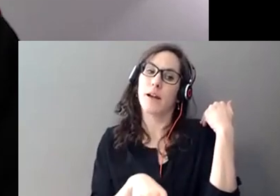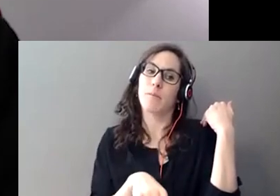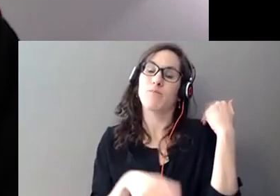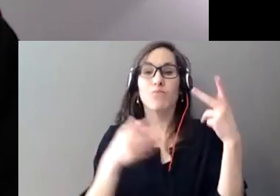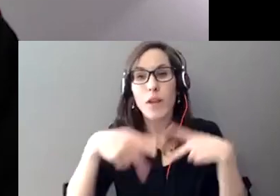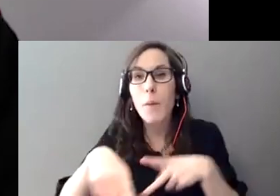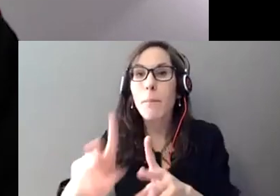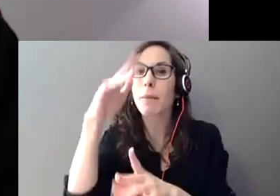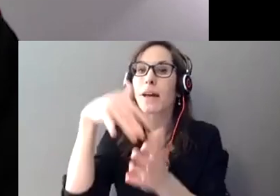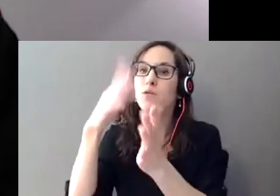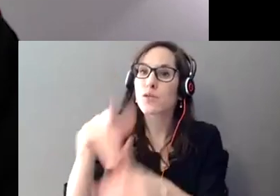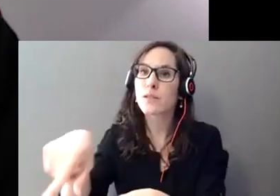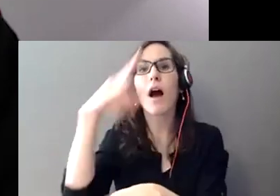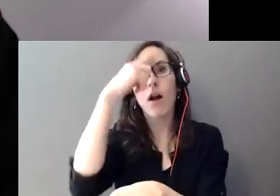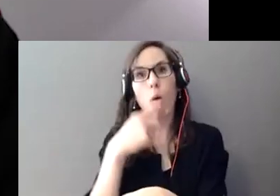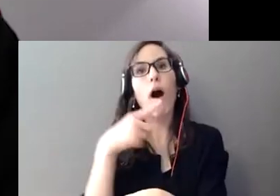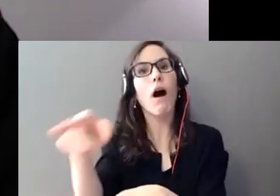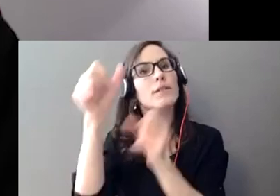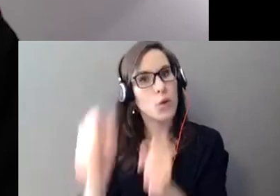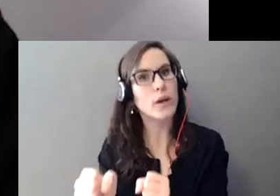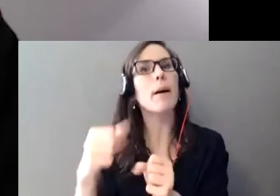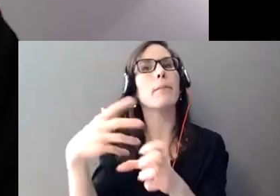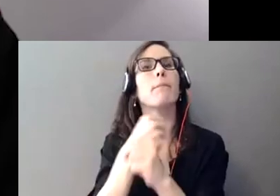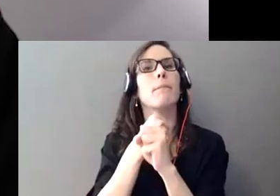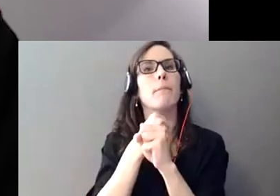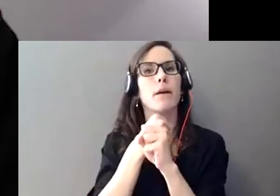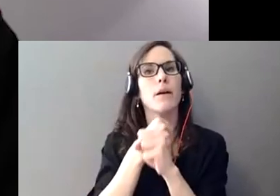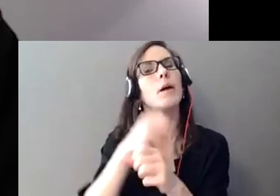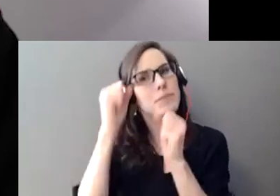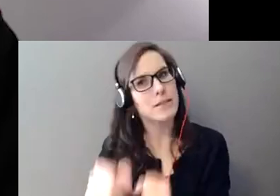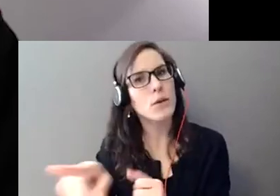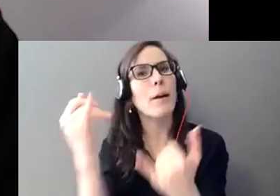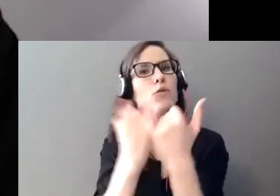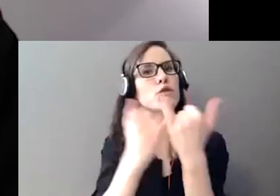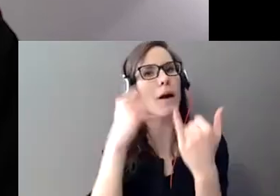de croire qu'ils sont capables d'y arriver et qu'ils sont capables de se battre pour y arriver